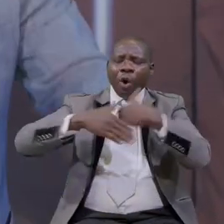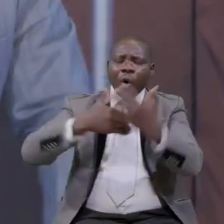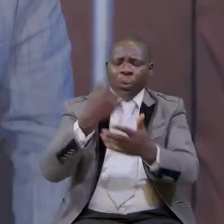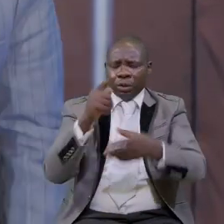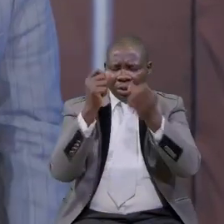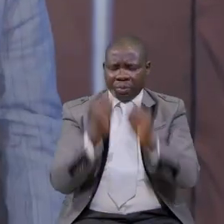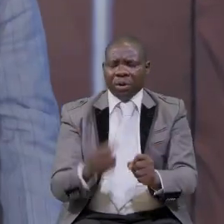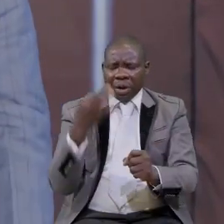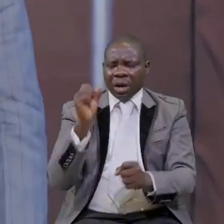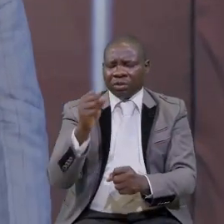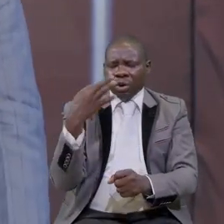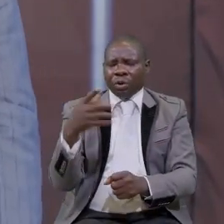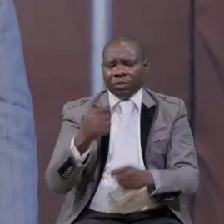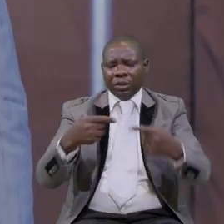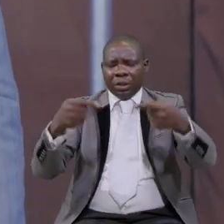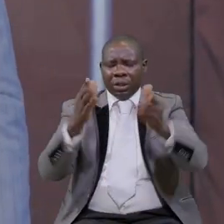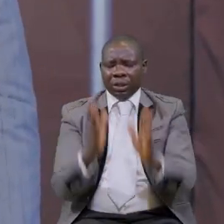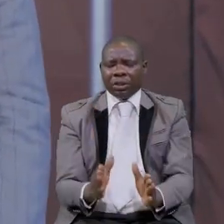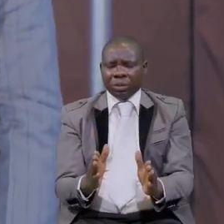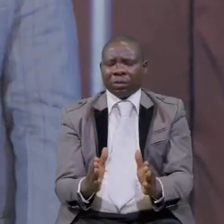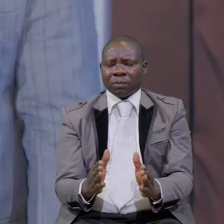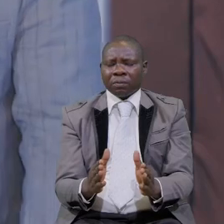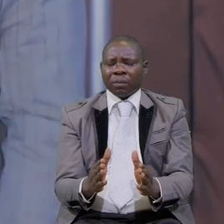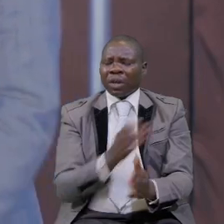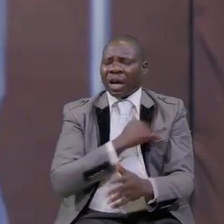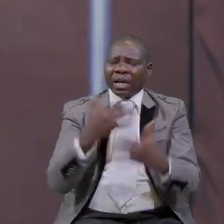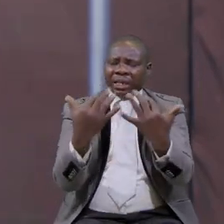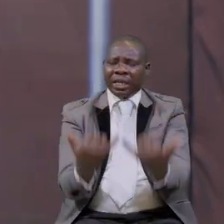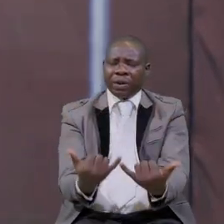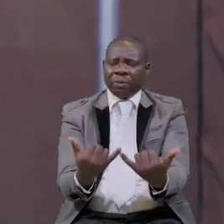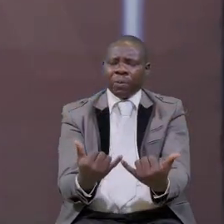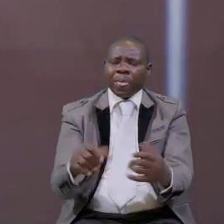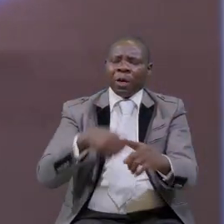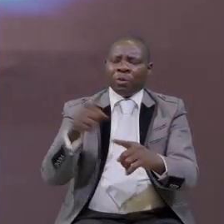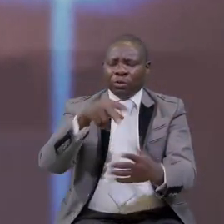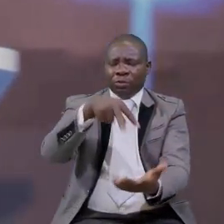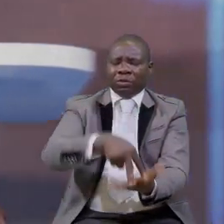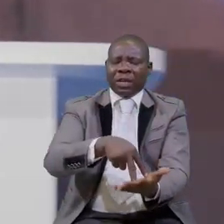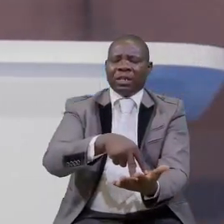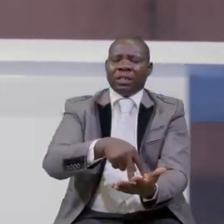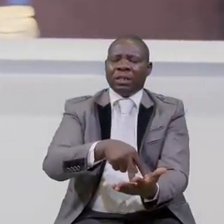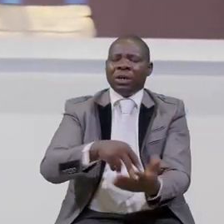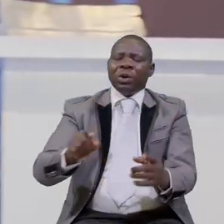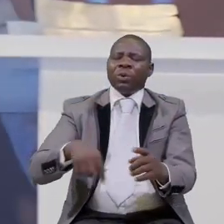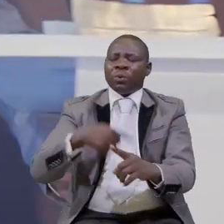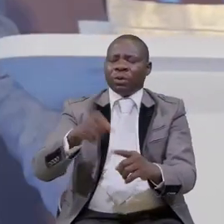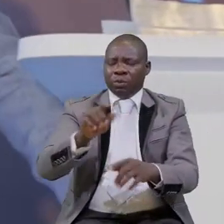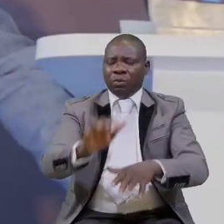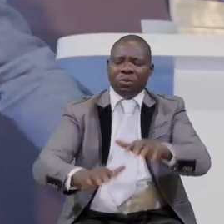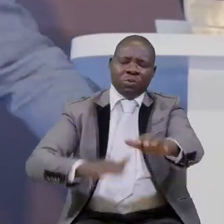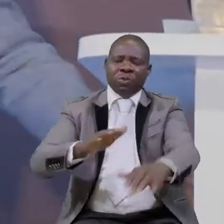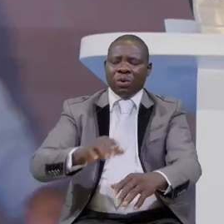toute la puissance de l'ennemi. Et maintenant, quand, là où tu tiendras, quand tu